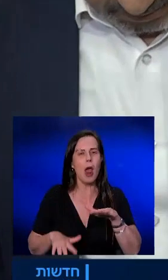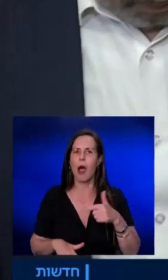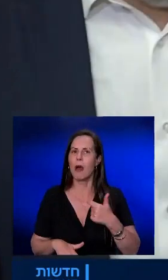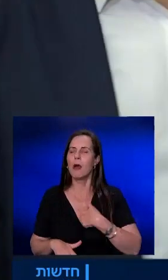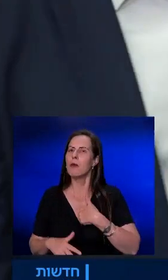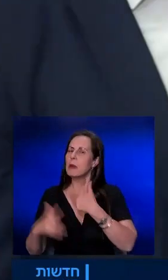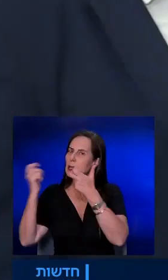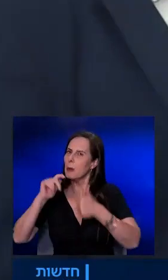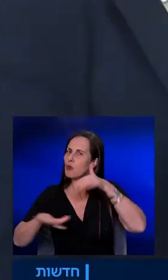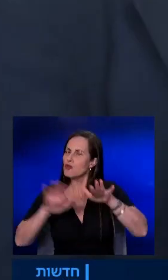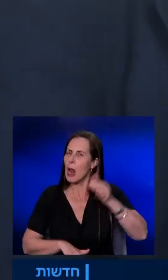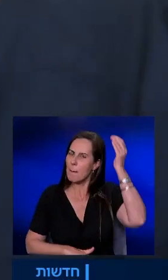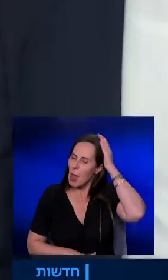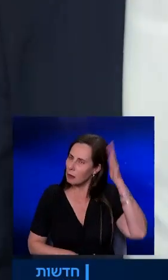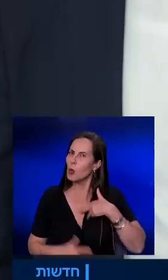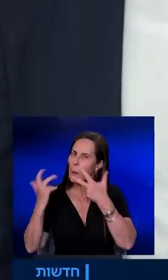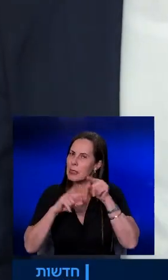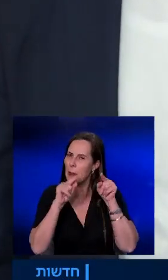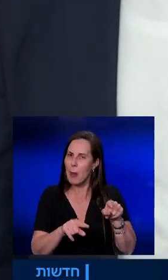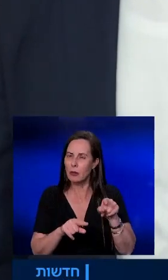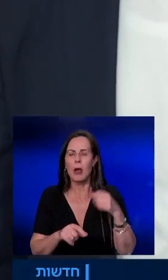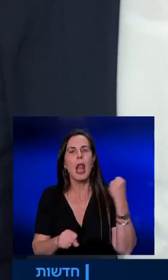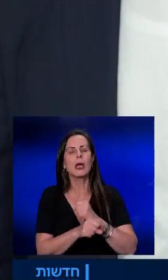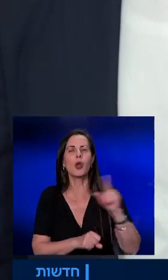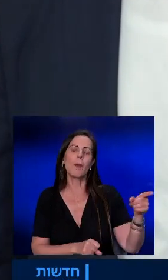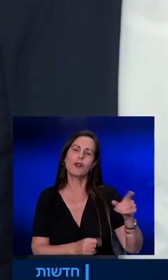ראש הממשלה, נפתלי בנט, לעמוד על